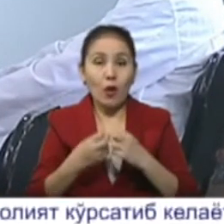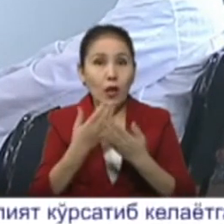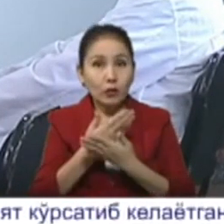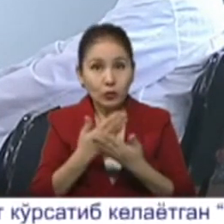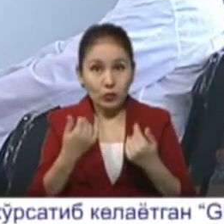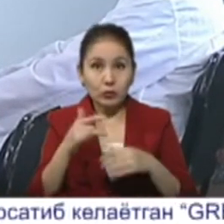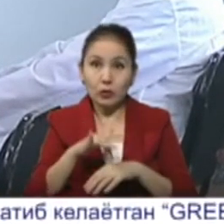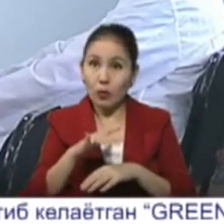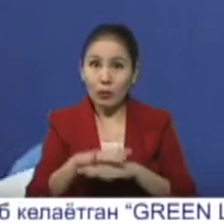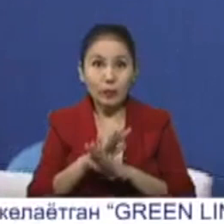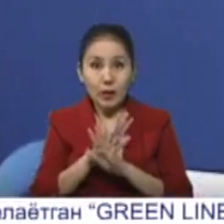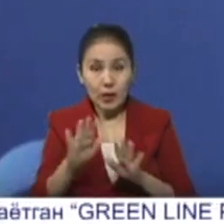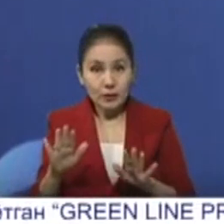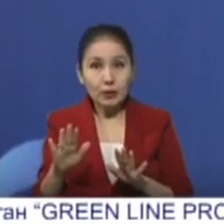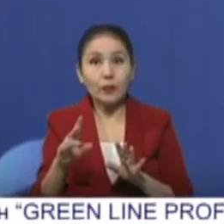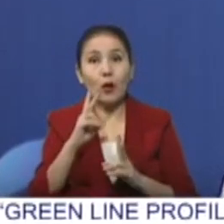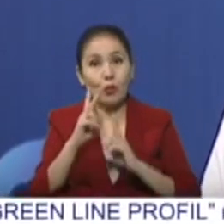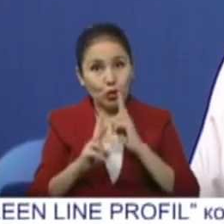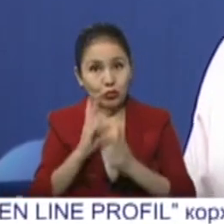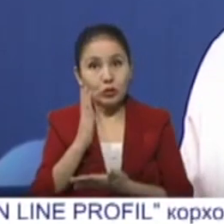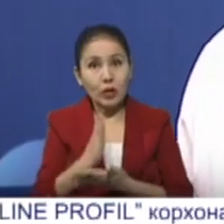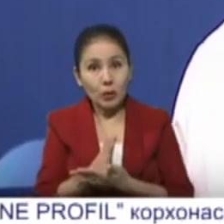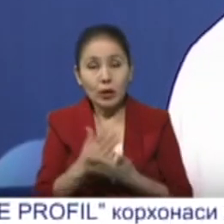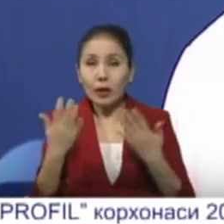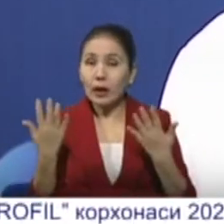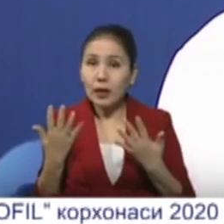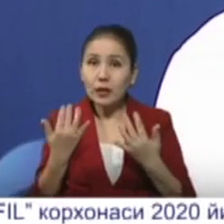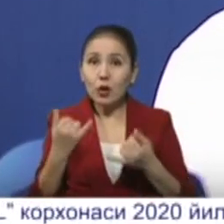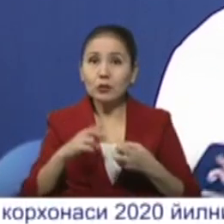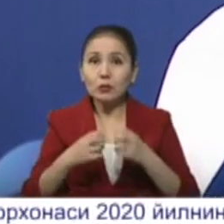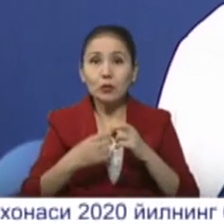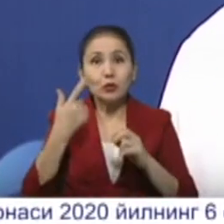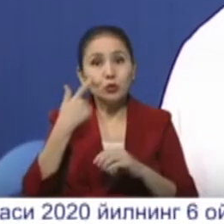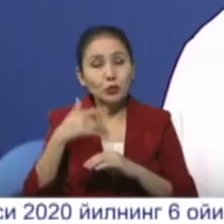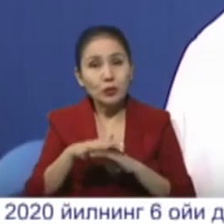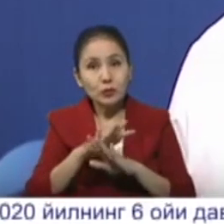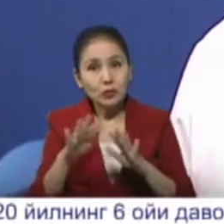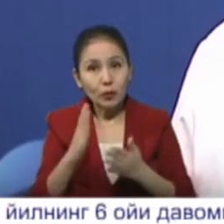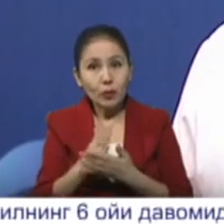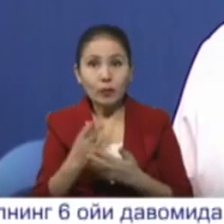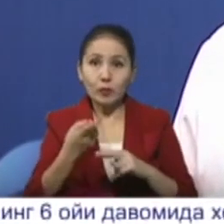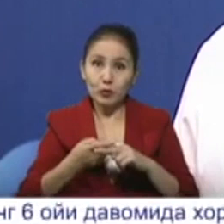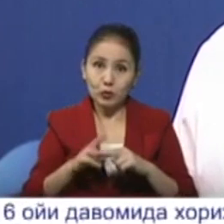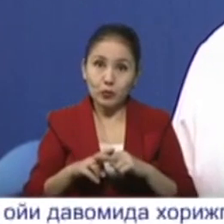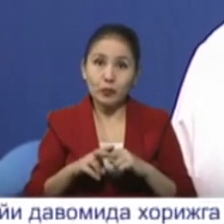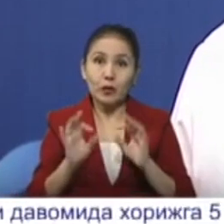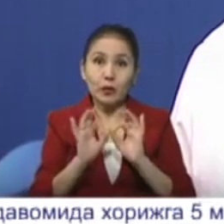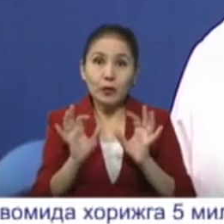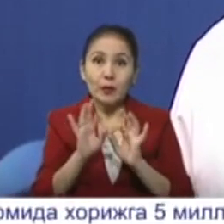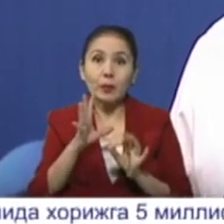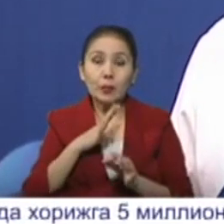tamoman tugatildi degani emas. Endi murojaatlar bo'yicha qanaqa muammolar bor bugun, o'z tushunmovchiliklar deymizmi? Murojaatlar shu boya aytib